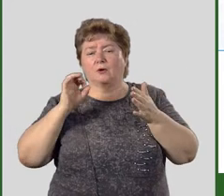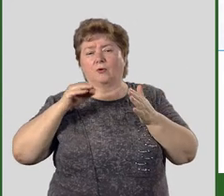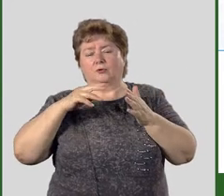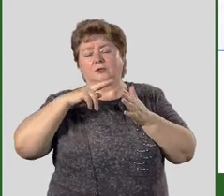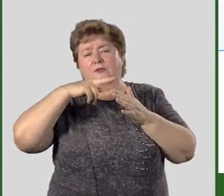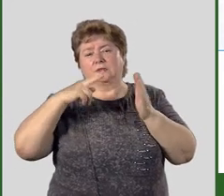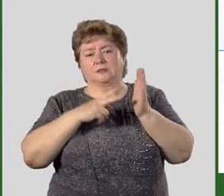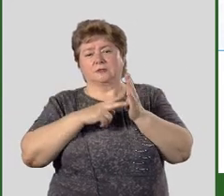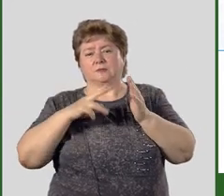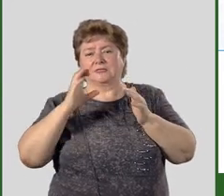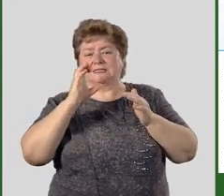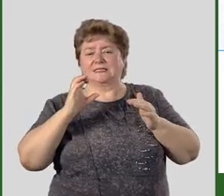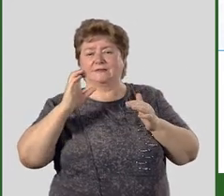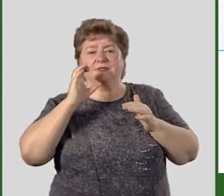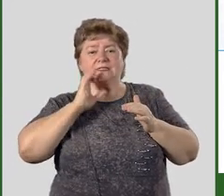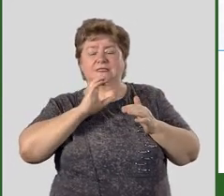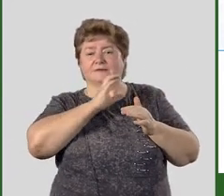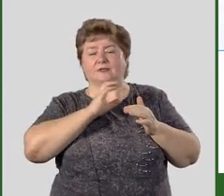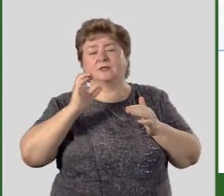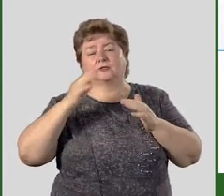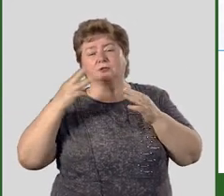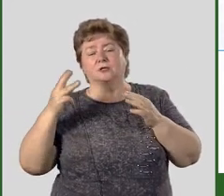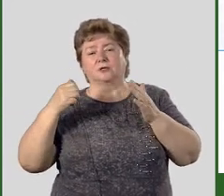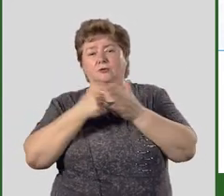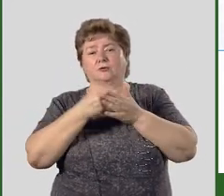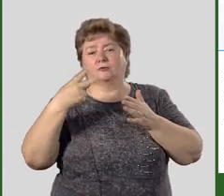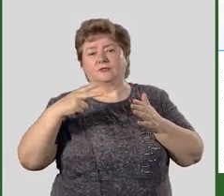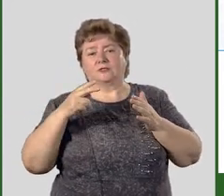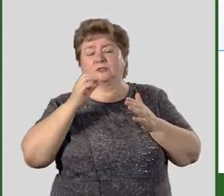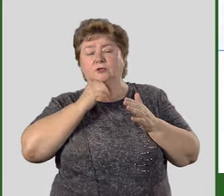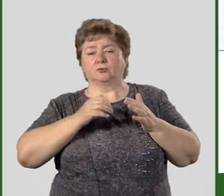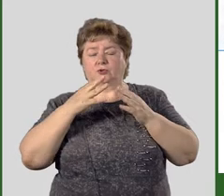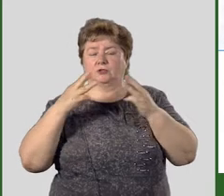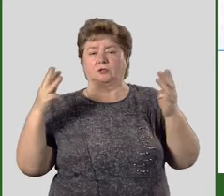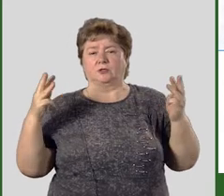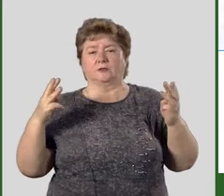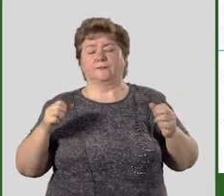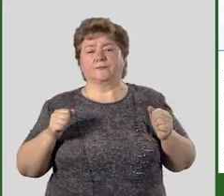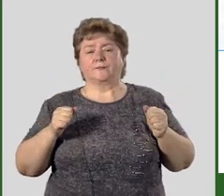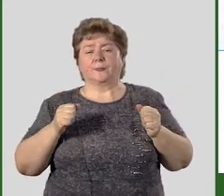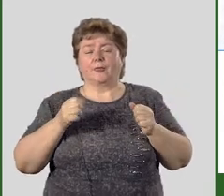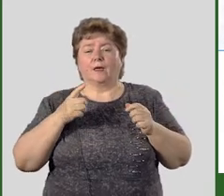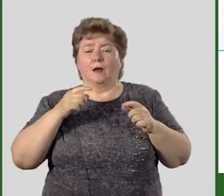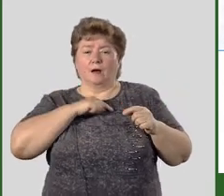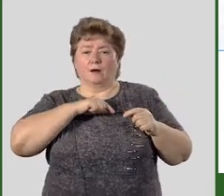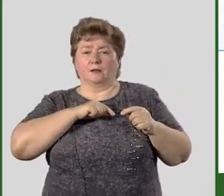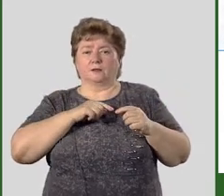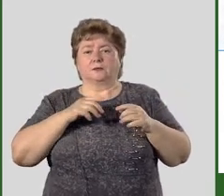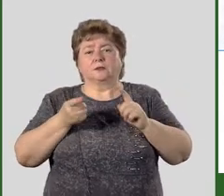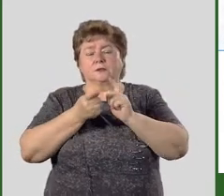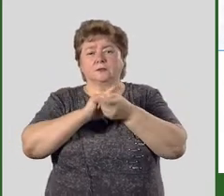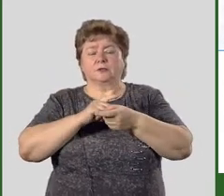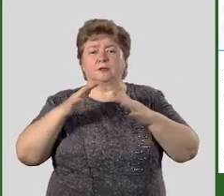17 градусов северной широты до 20 градусов южной широты. Для них характерна